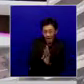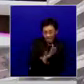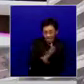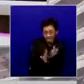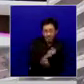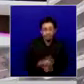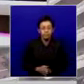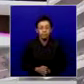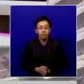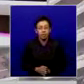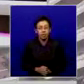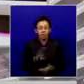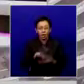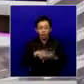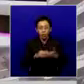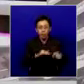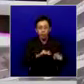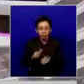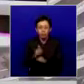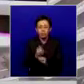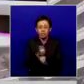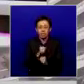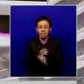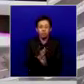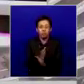ไว้ล่วงหน้า